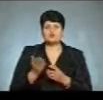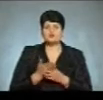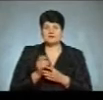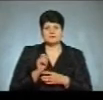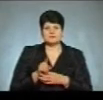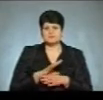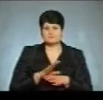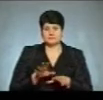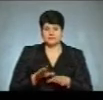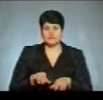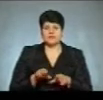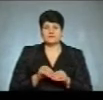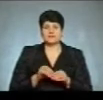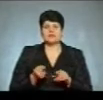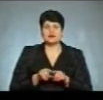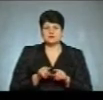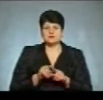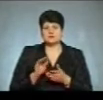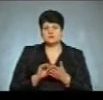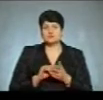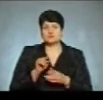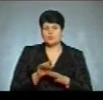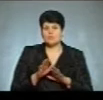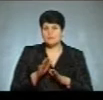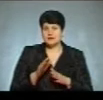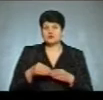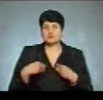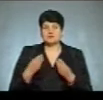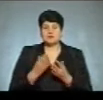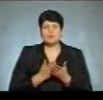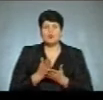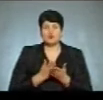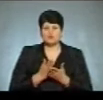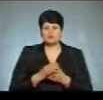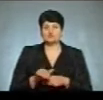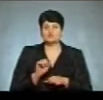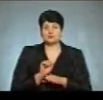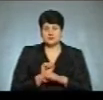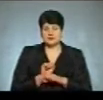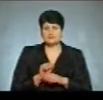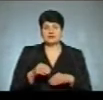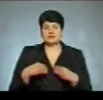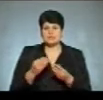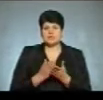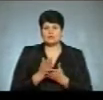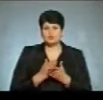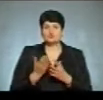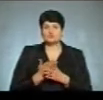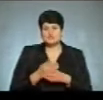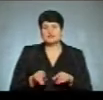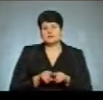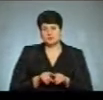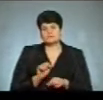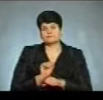з тим, також постанови прописано той момент, що якщо надавач послуг припинив надання послуг, то субсидія також